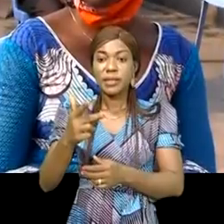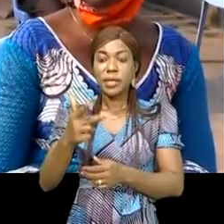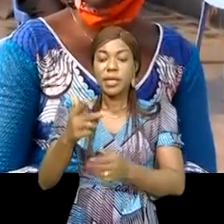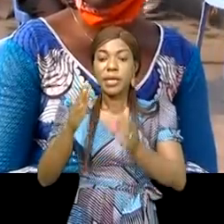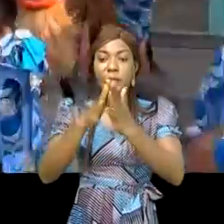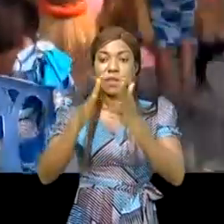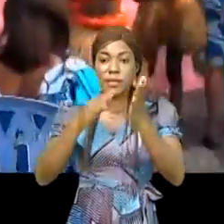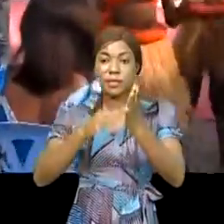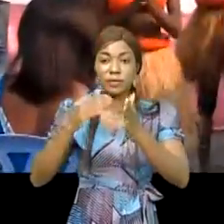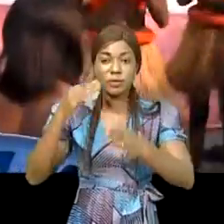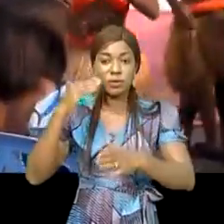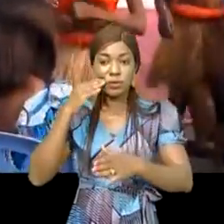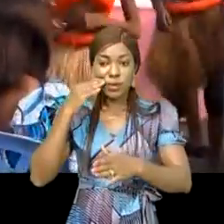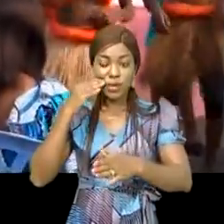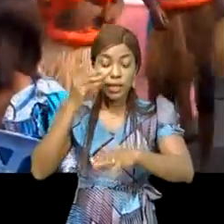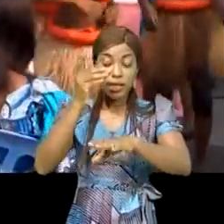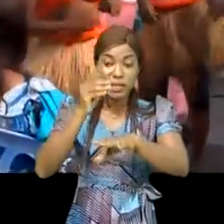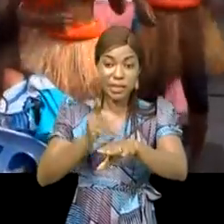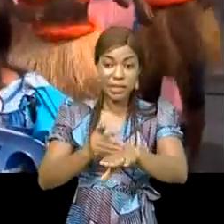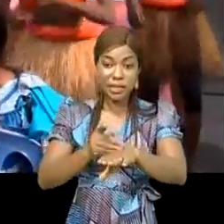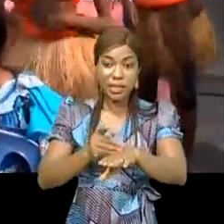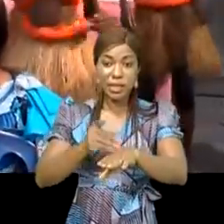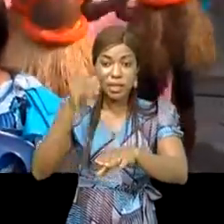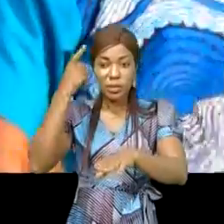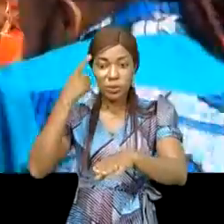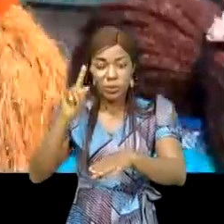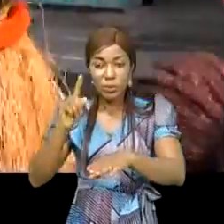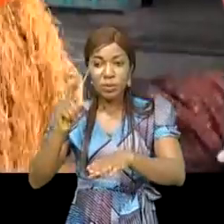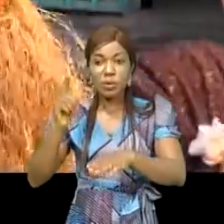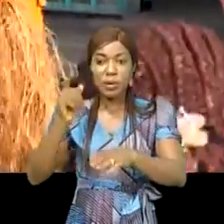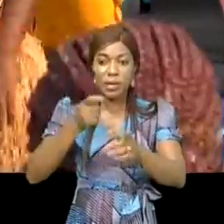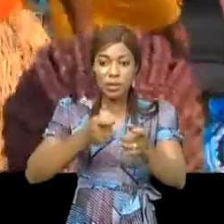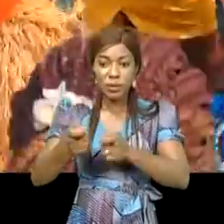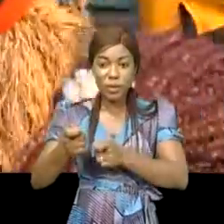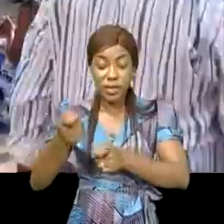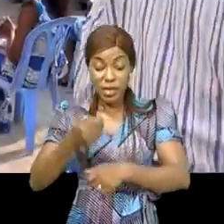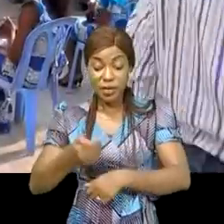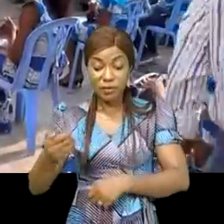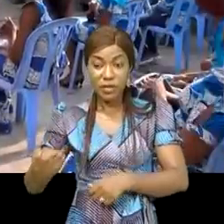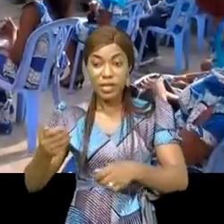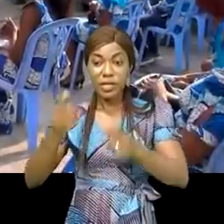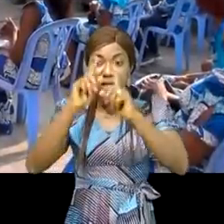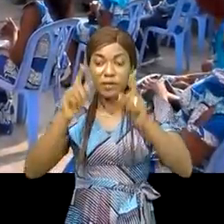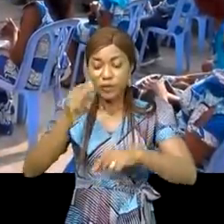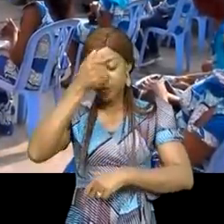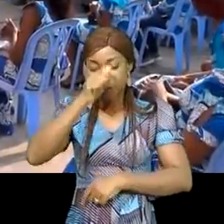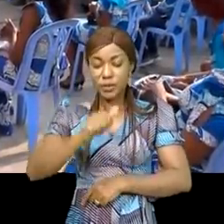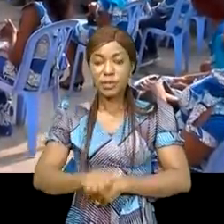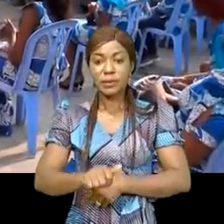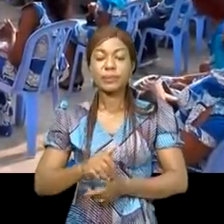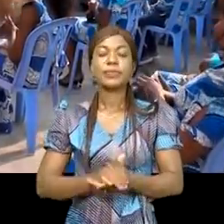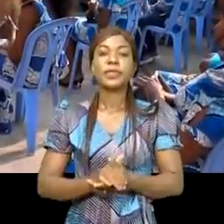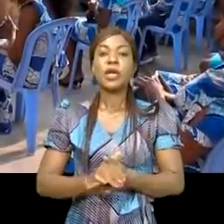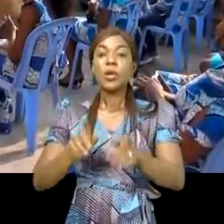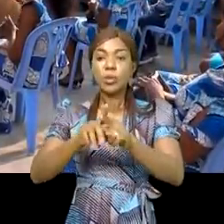mois dédiés à l'enfant africain en mémoire des massacres des enfants de Soweto en Afrique du Sud. L'ONG Louvain Coopération œuvrant